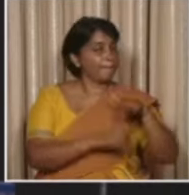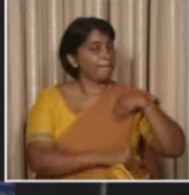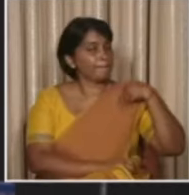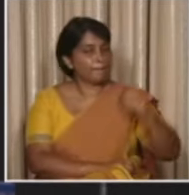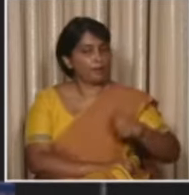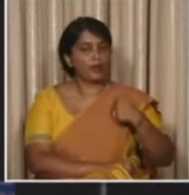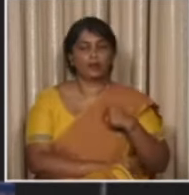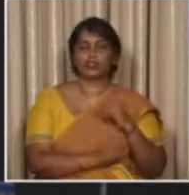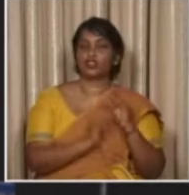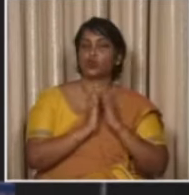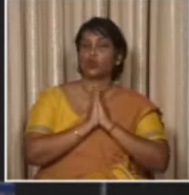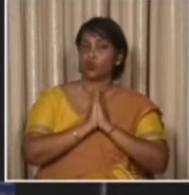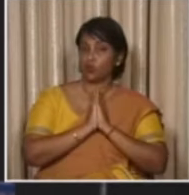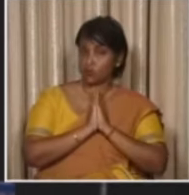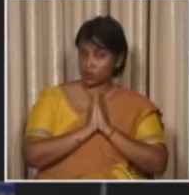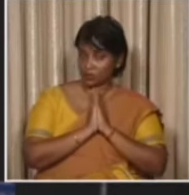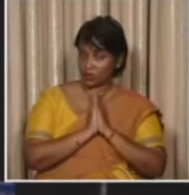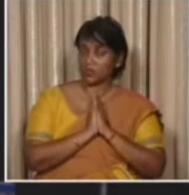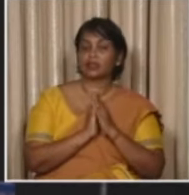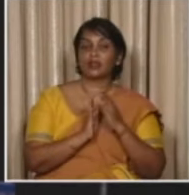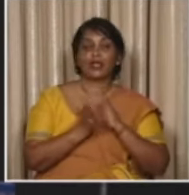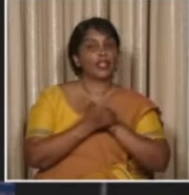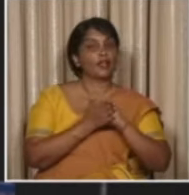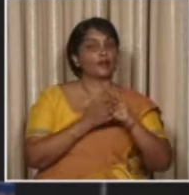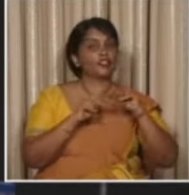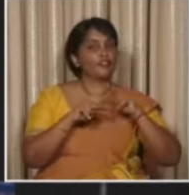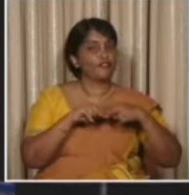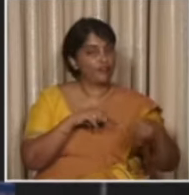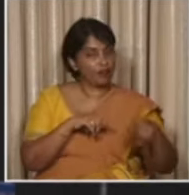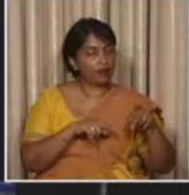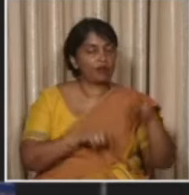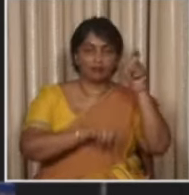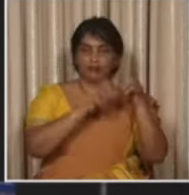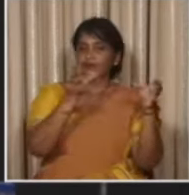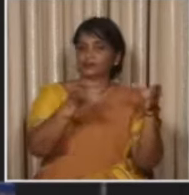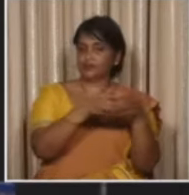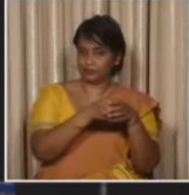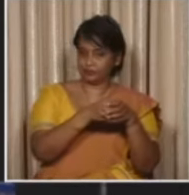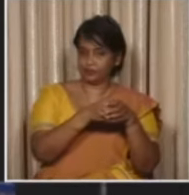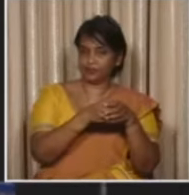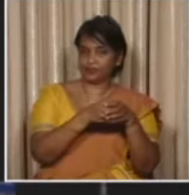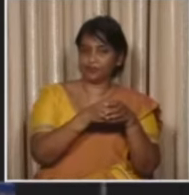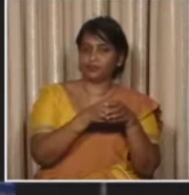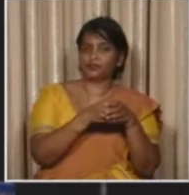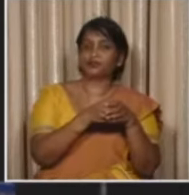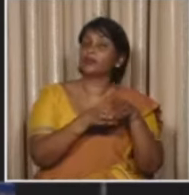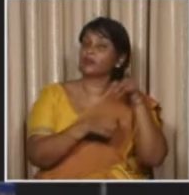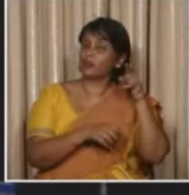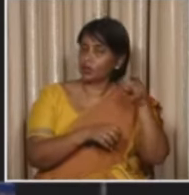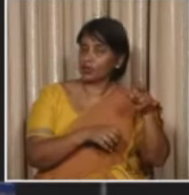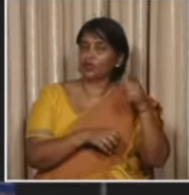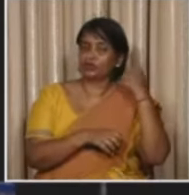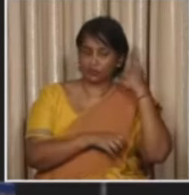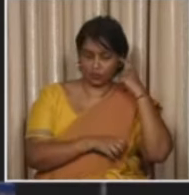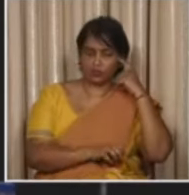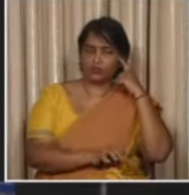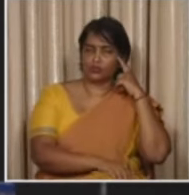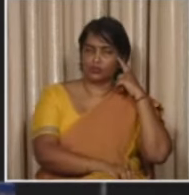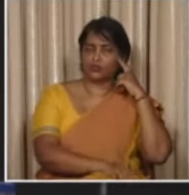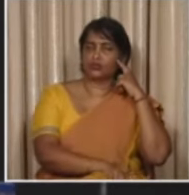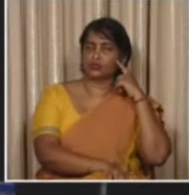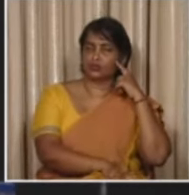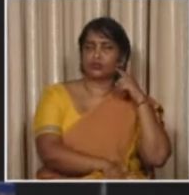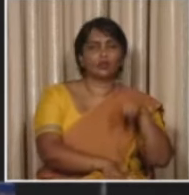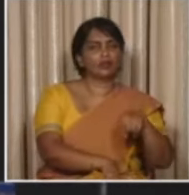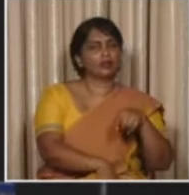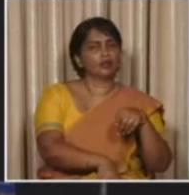പൂജിത ജയസുന്ദര ഹേമസിരി പ്രണാന്തു കിയന കണ്ടായ ഏ അയ ധനം ഹിട്ടിയ മേ